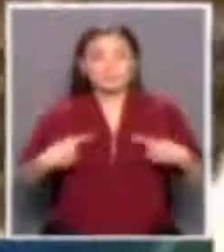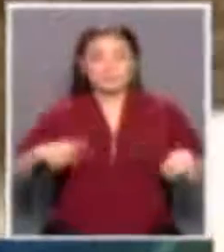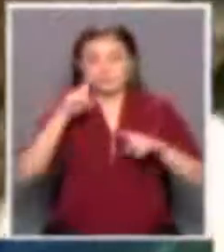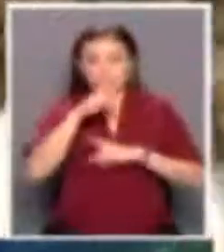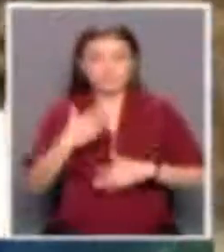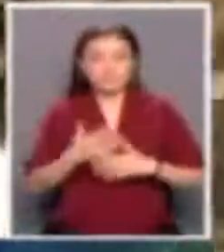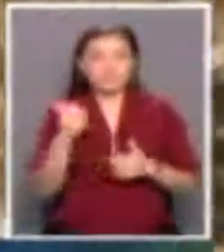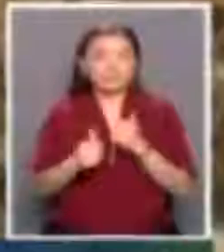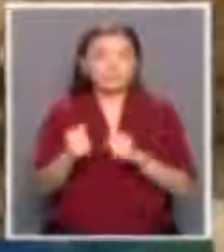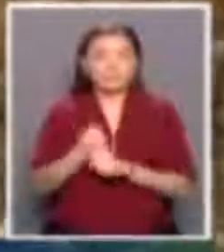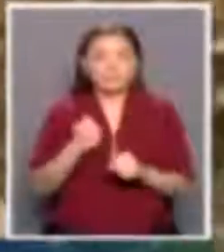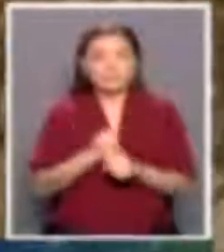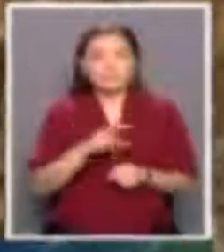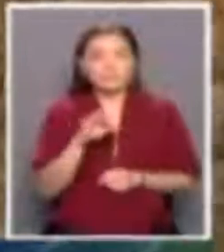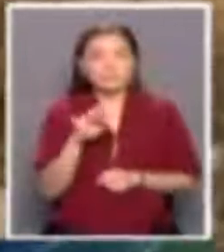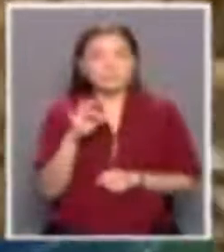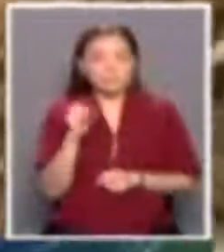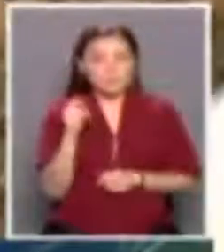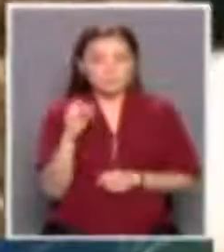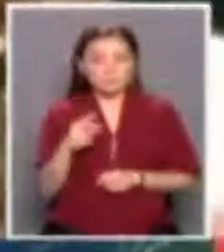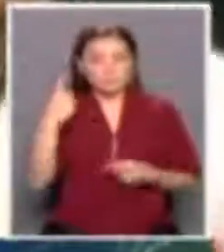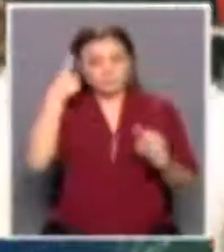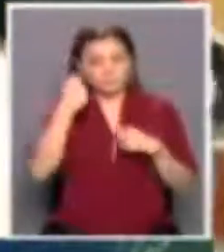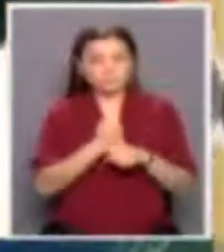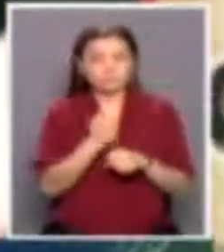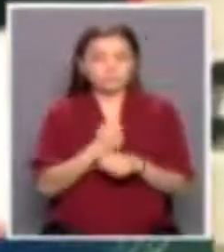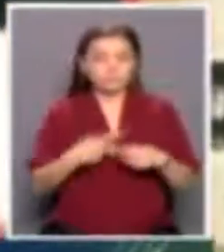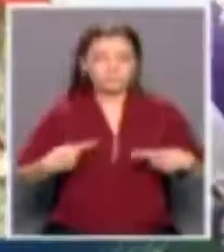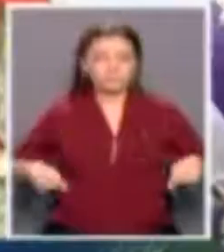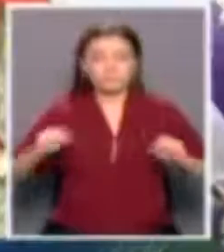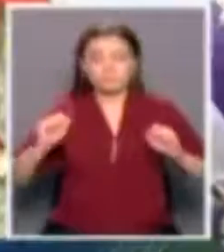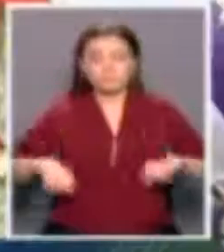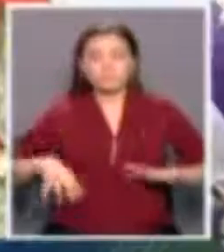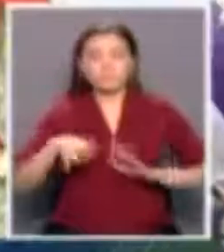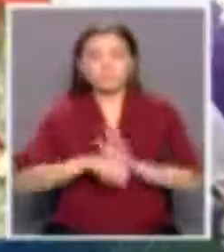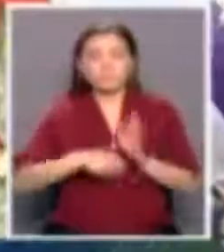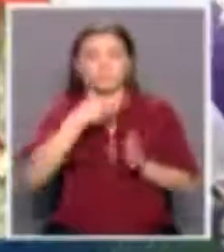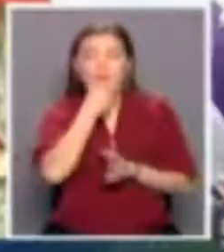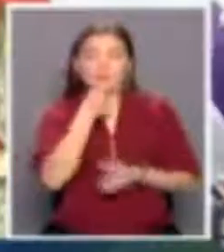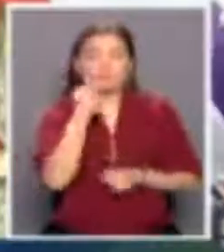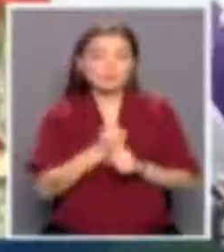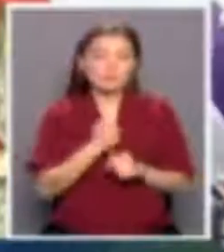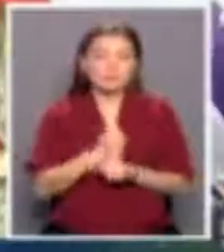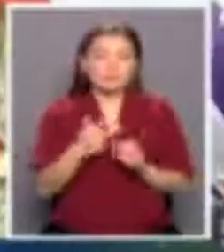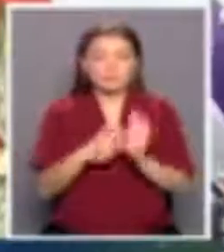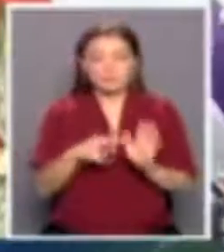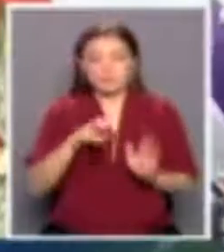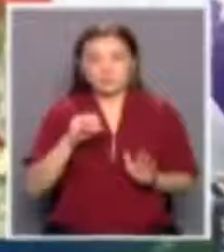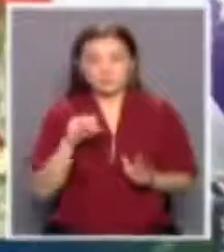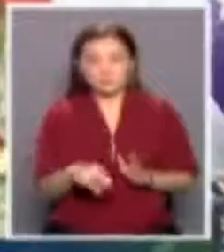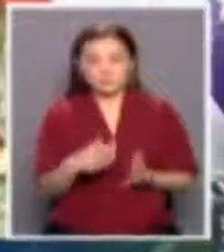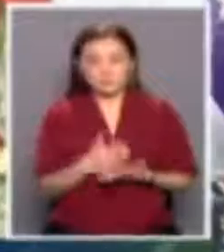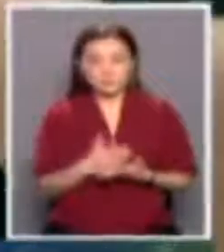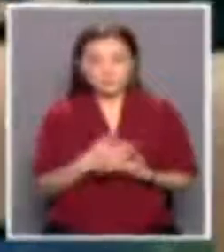ерекше. Мұндағы әрзат Меруерт Ақдәулетова фантазиясының шексіздігін көрсетеді. Оның әдемісімен айналысқанына 8 жыл